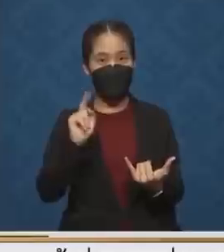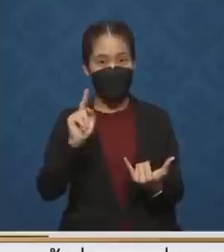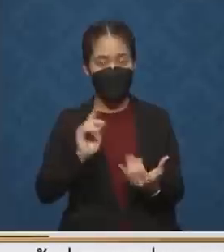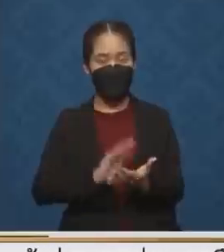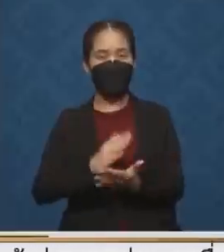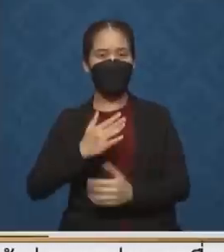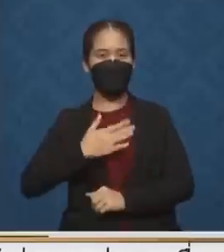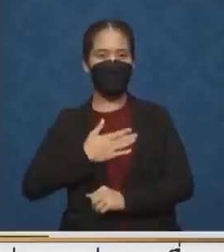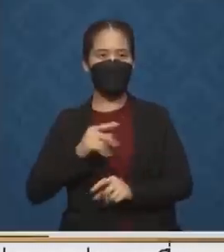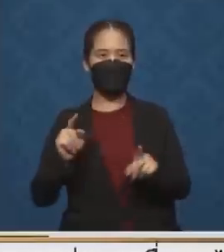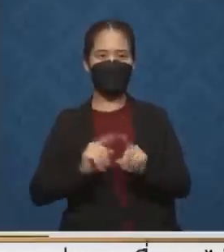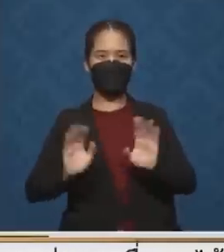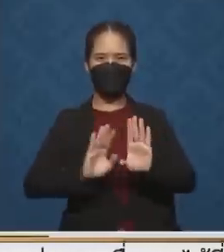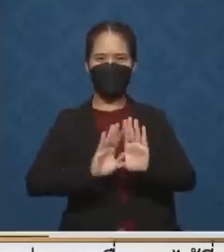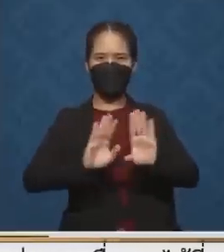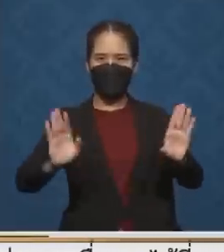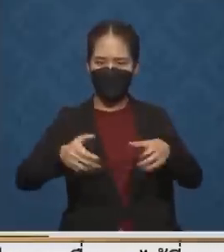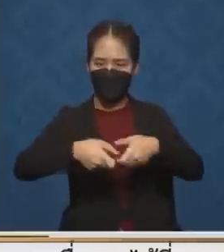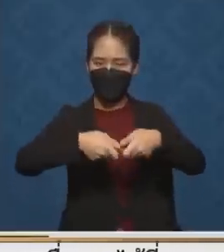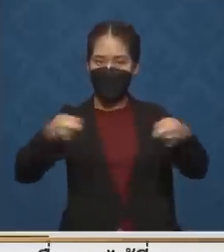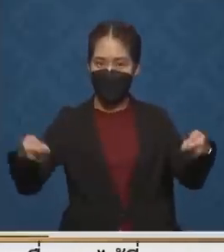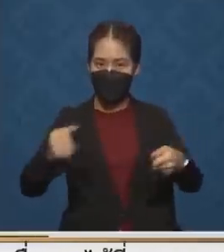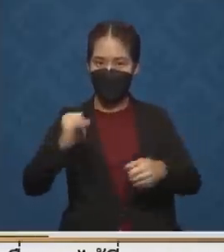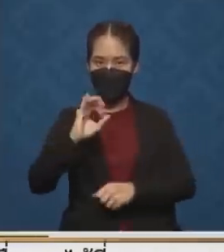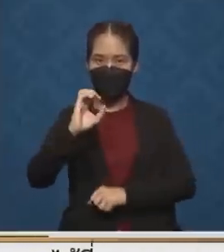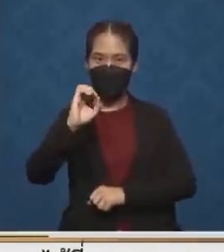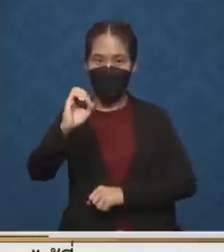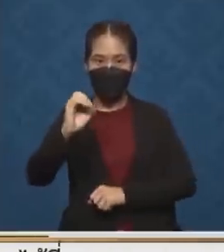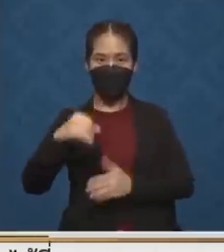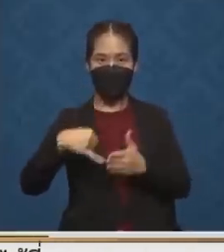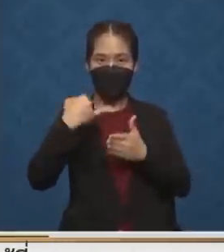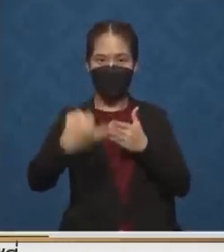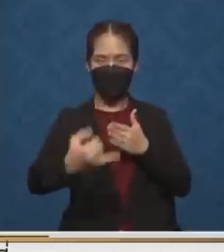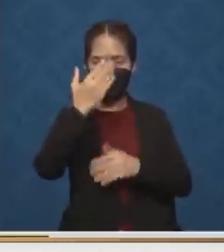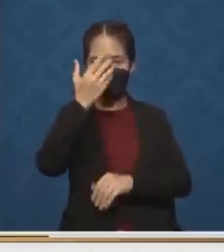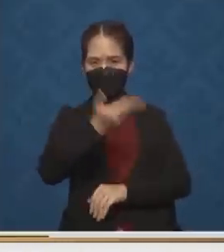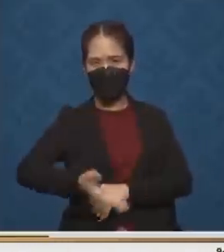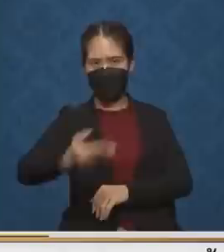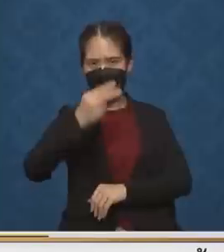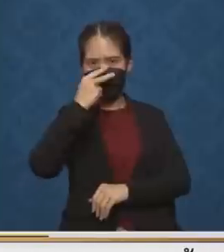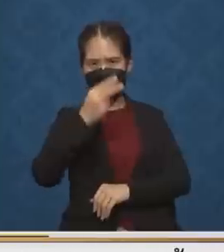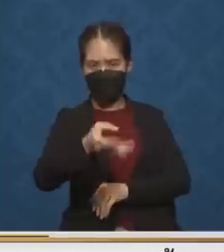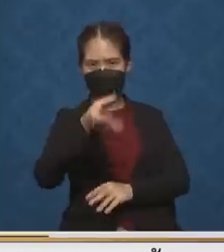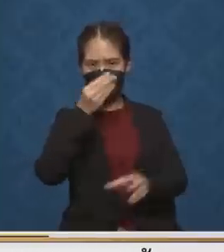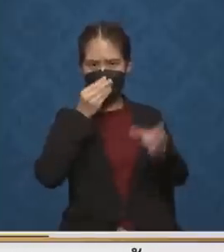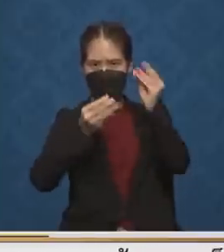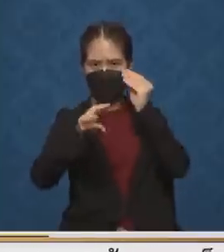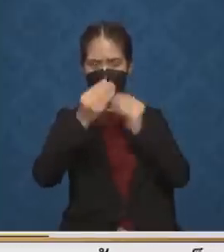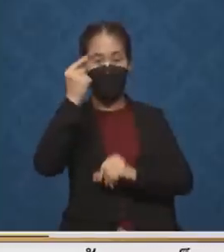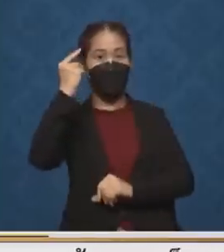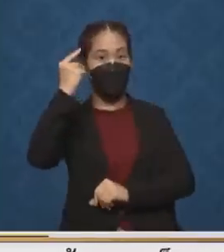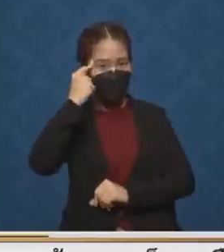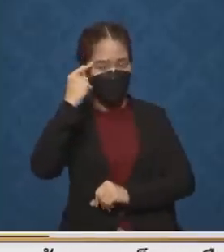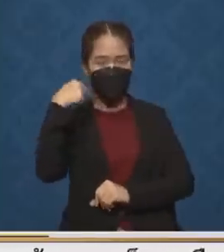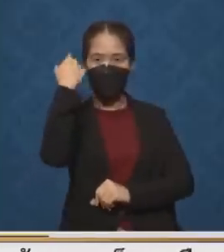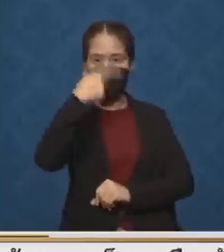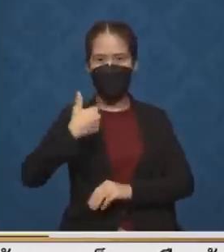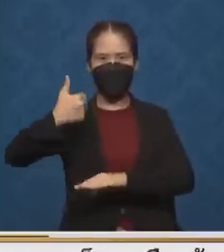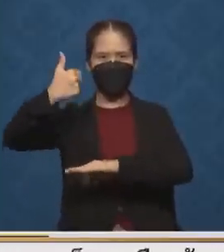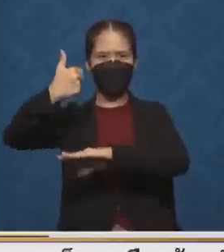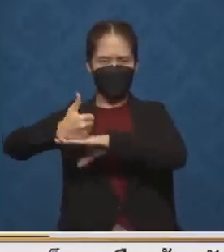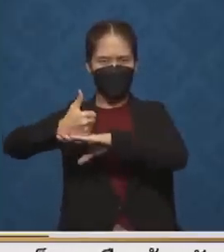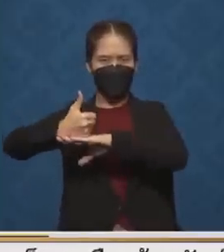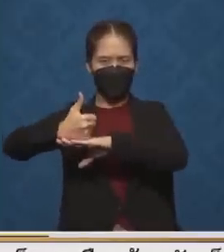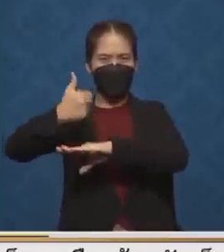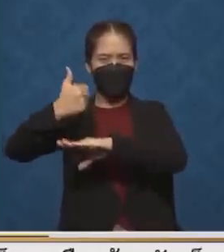้วาเป็การเปิดโปรงปฤิบติการ I.O.ภาคจบที่จะชี้ให้เห็นถงความเร็วร้ายเปิดให้เห็นตัวบิกบอผู้สันสร้างการทำ I.